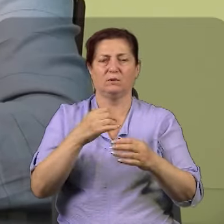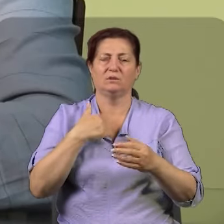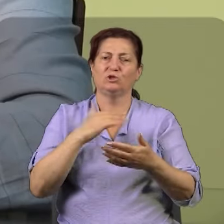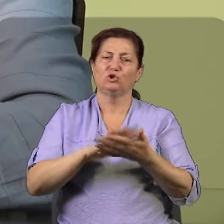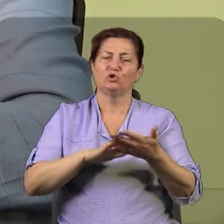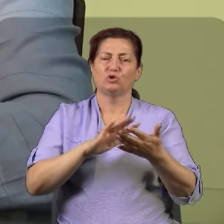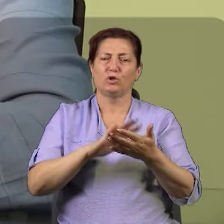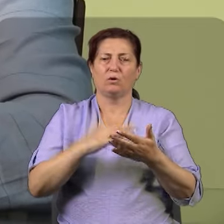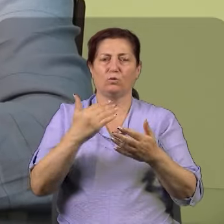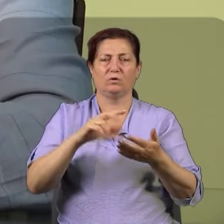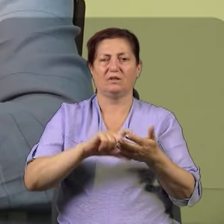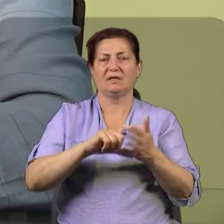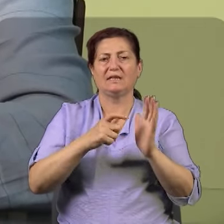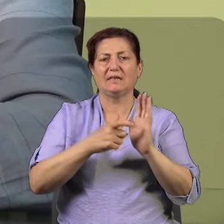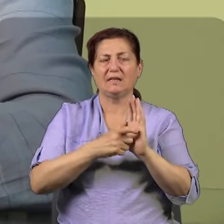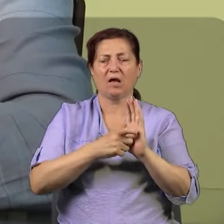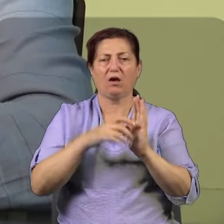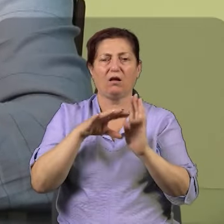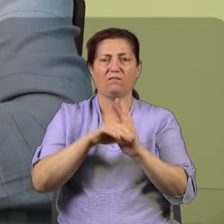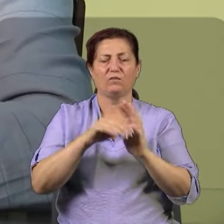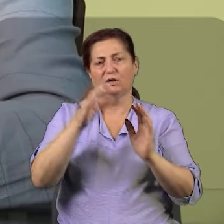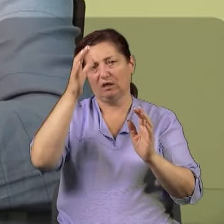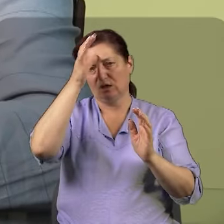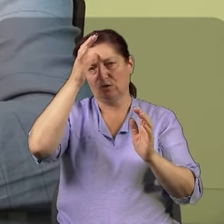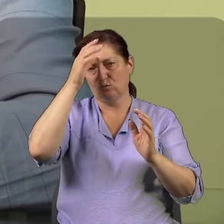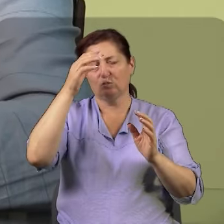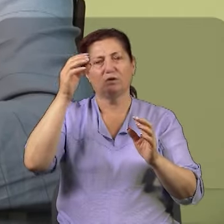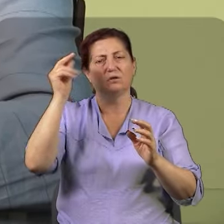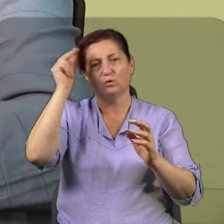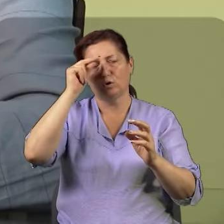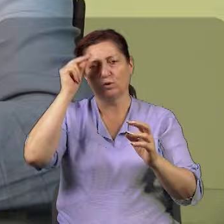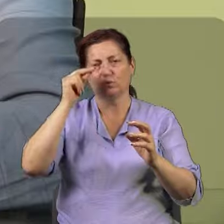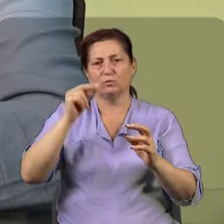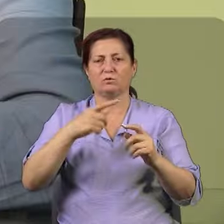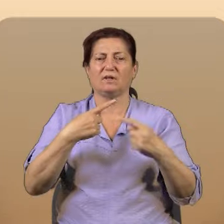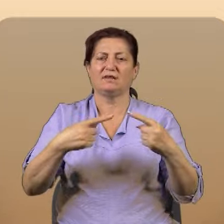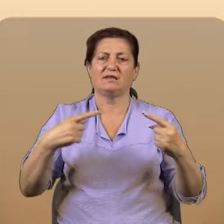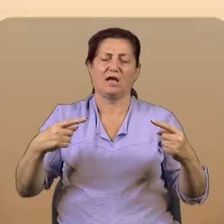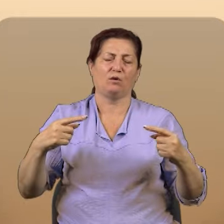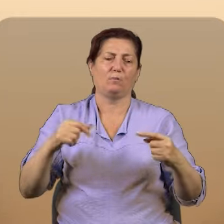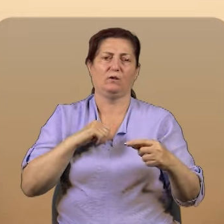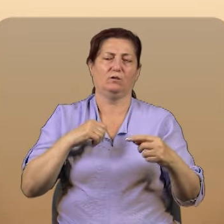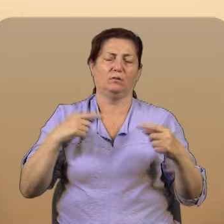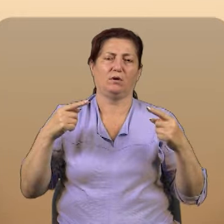տաղավարի եթերում քննարկել մեր գիտության կրթության խնդիրները ամենատարբեր դիտանկյուններից։